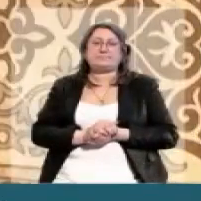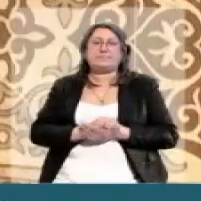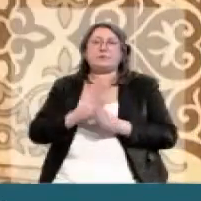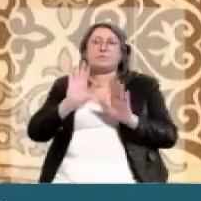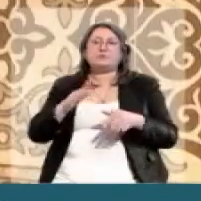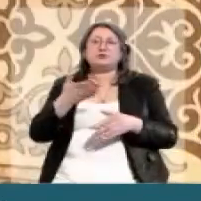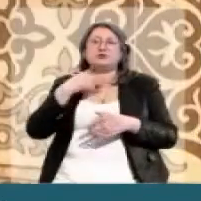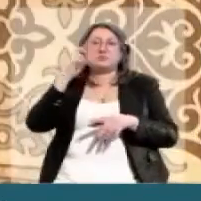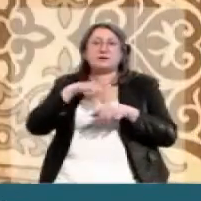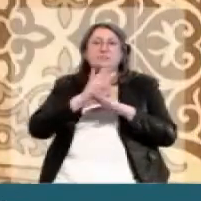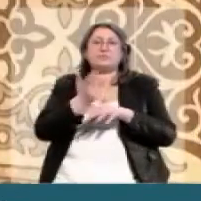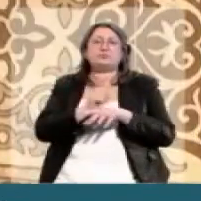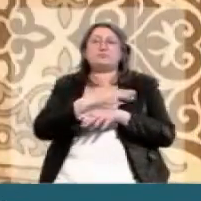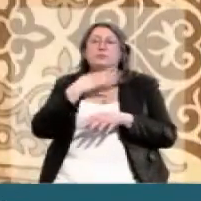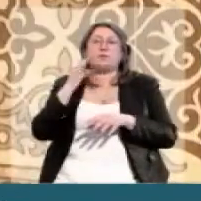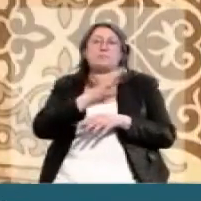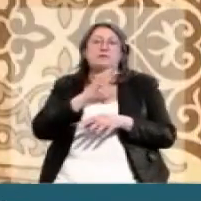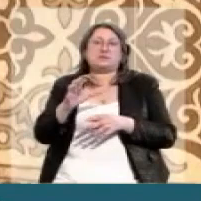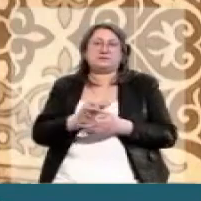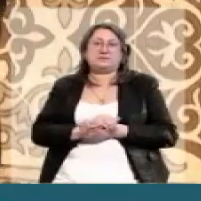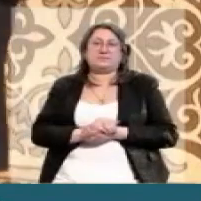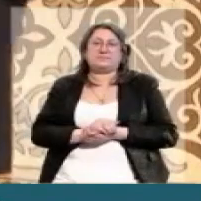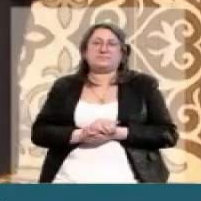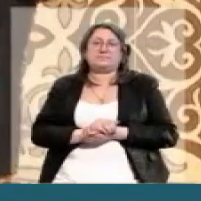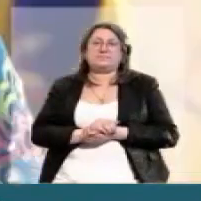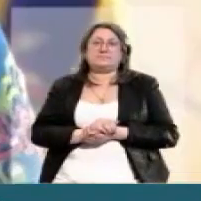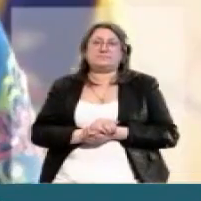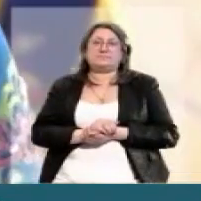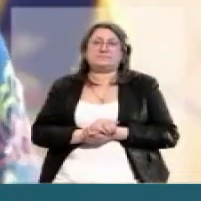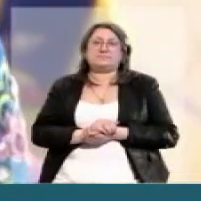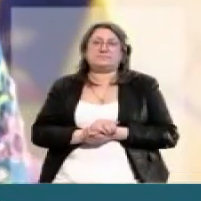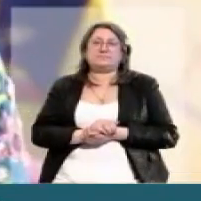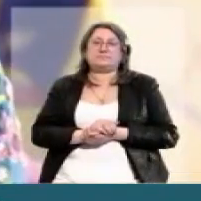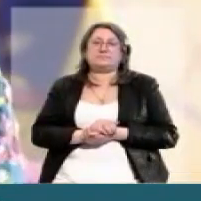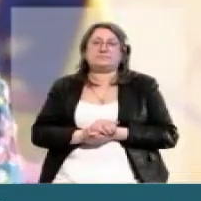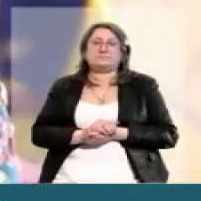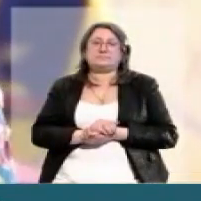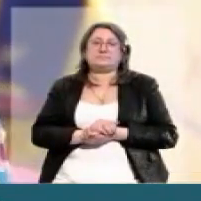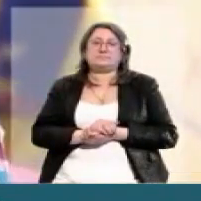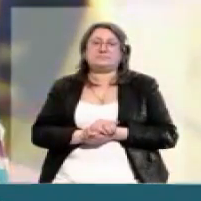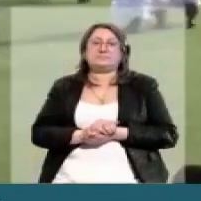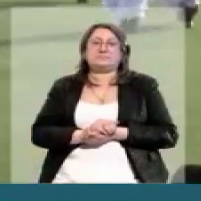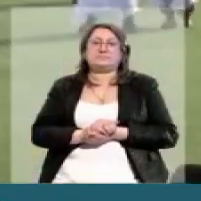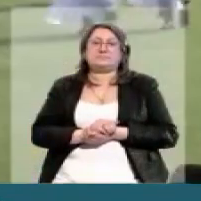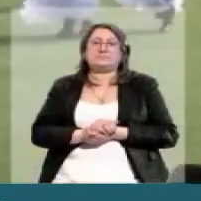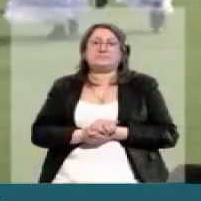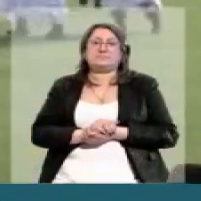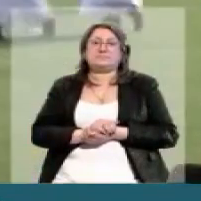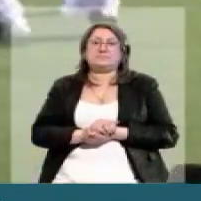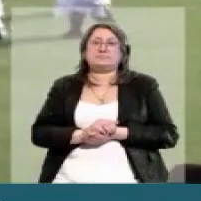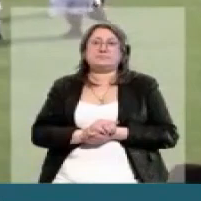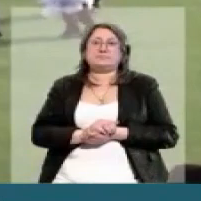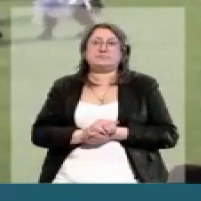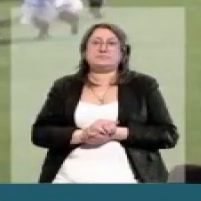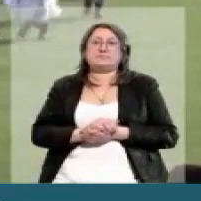жарқырап, жоғарда көріп, қой үстіне боздарға жұмыртқалайтын заман болсын. Әуелете орындалған әндер, нақышына келтіріліп